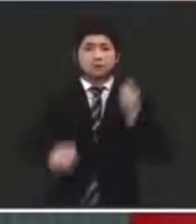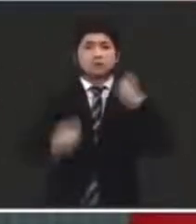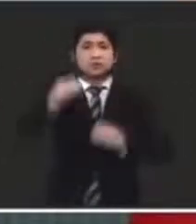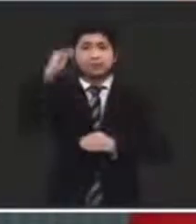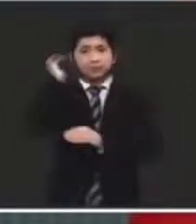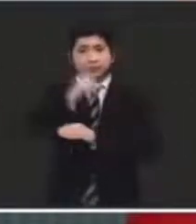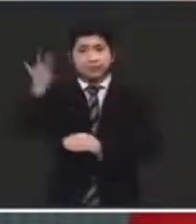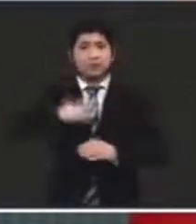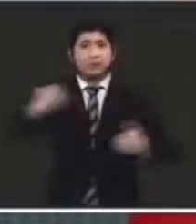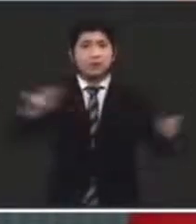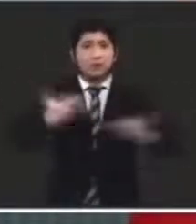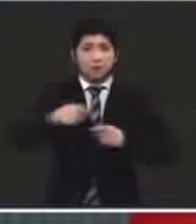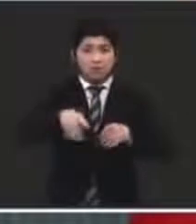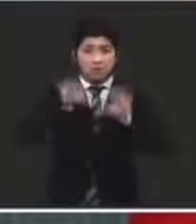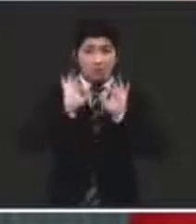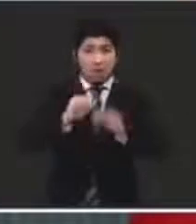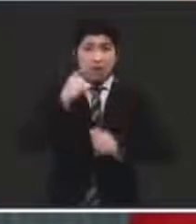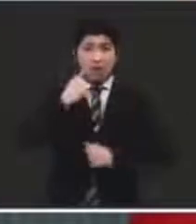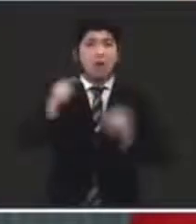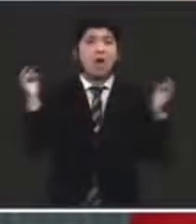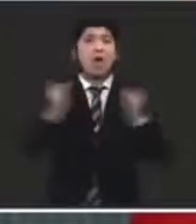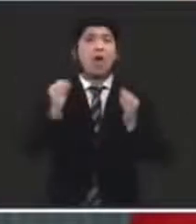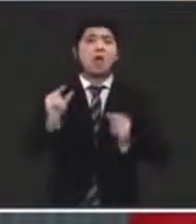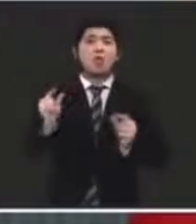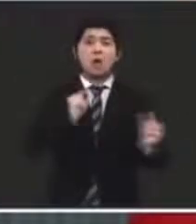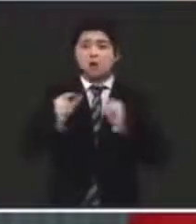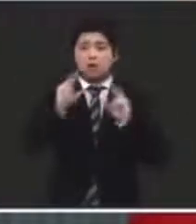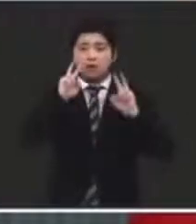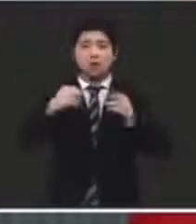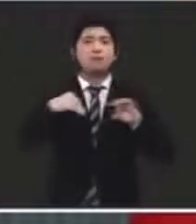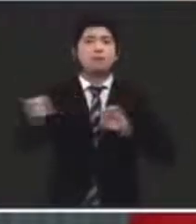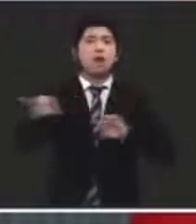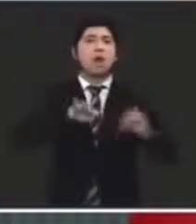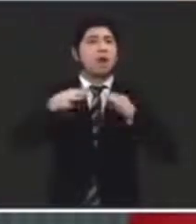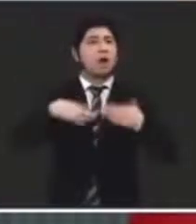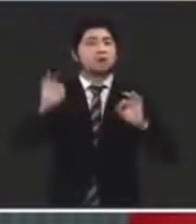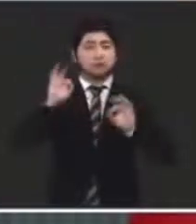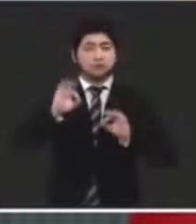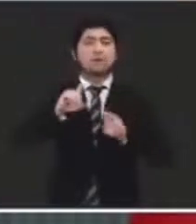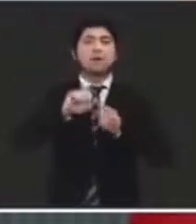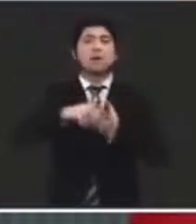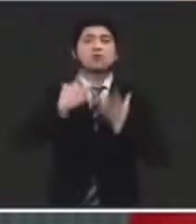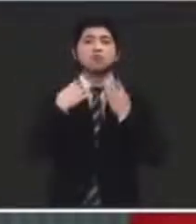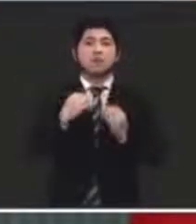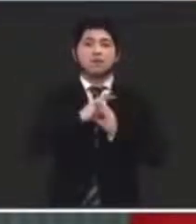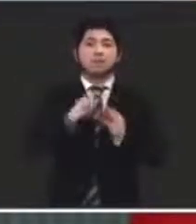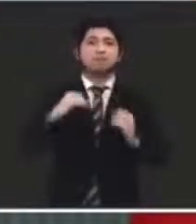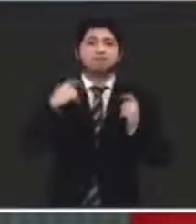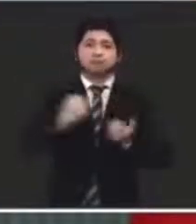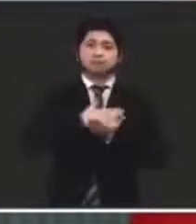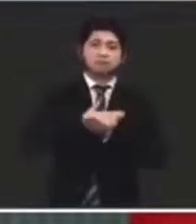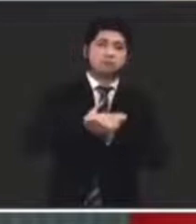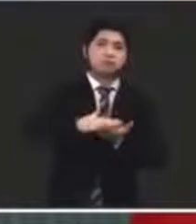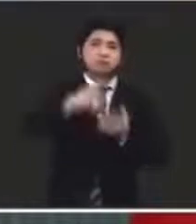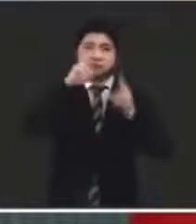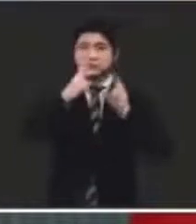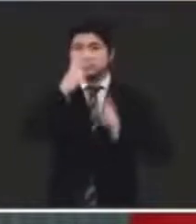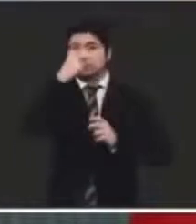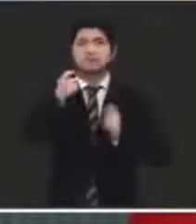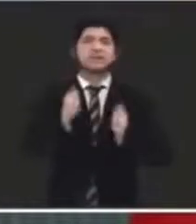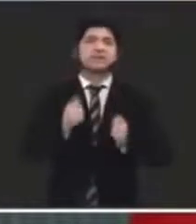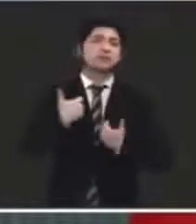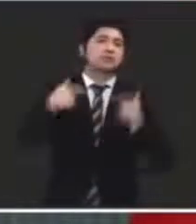tuzaklar bizi böyle bir erken uyarı sistemi oluşturmaya ve etkin şekilde çalıştırmaya mecbur